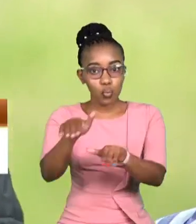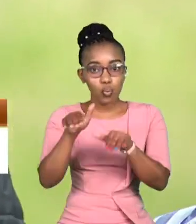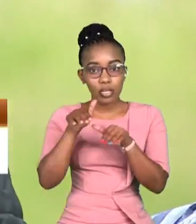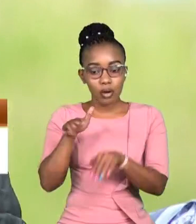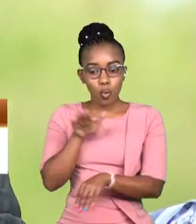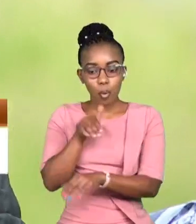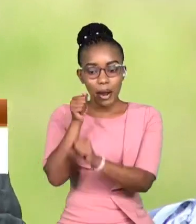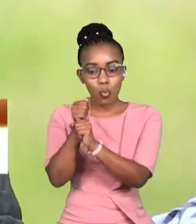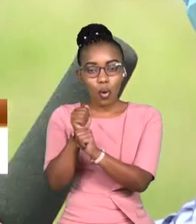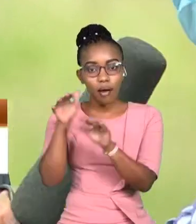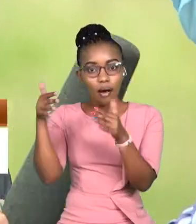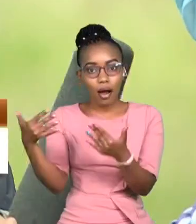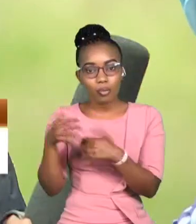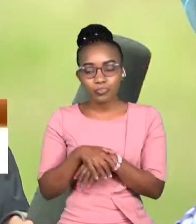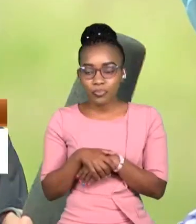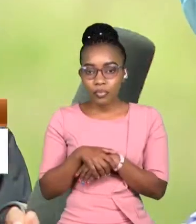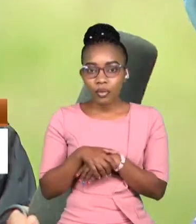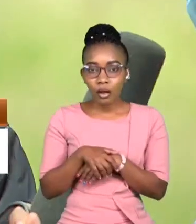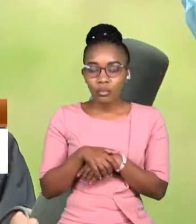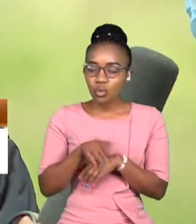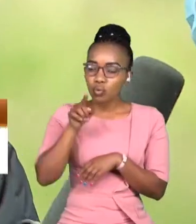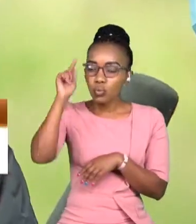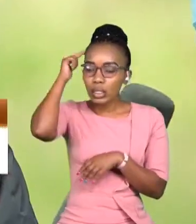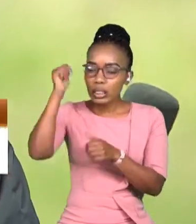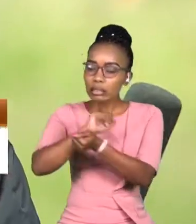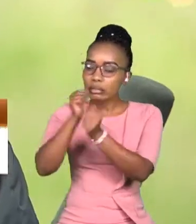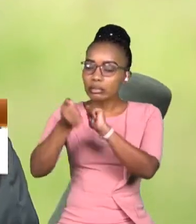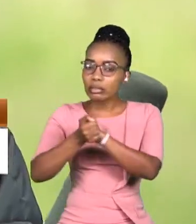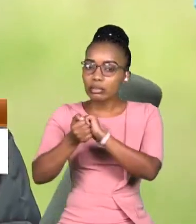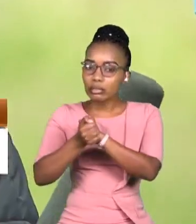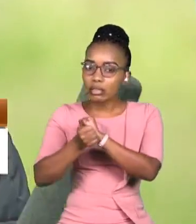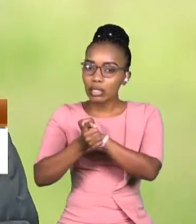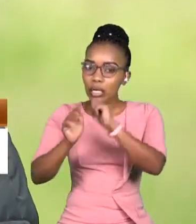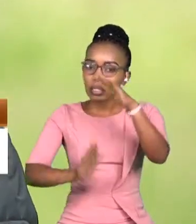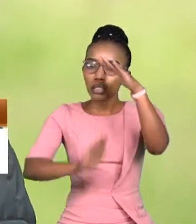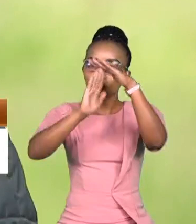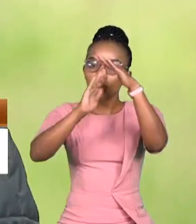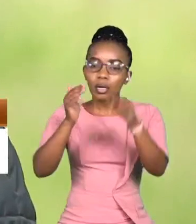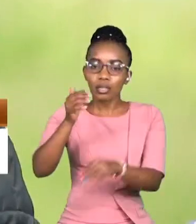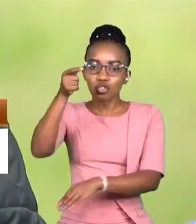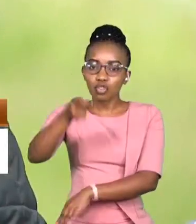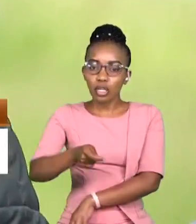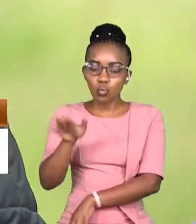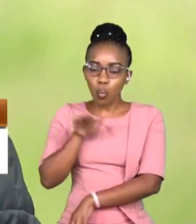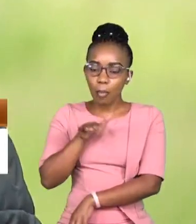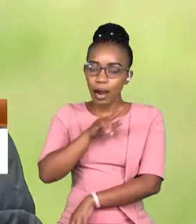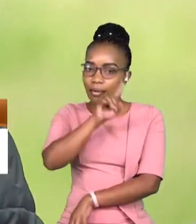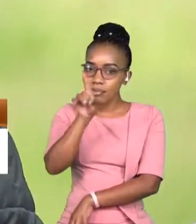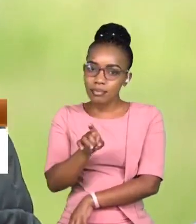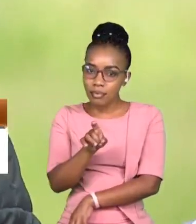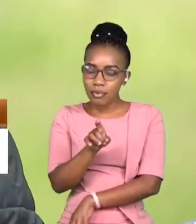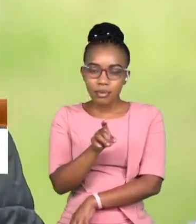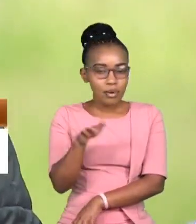kazi. Yeah, na unafikiria ataleta mabadiliko yoyote kama jaji mwanamke? Kuwa